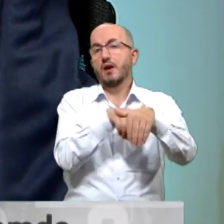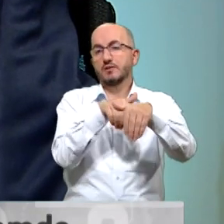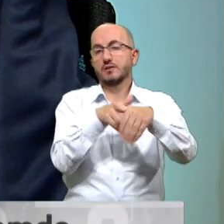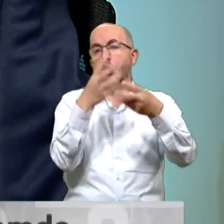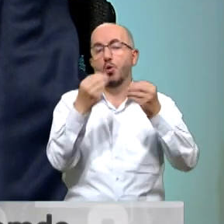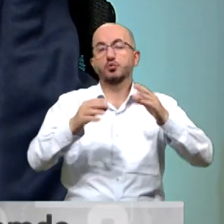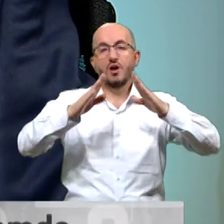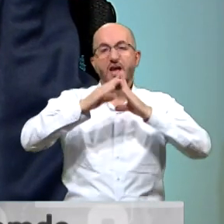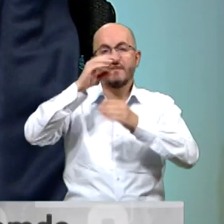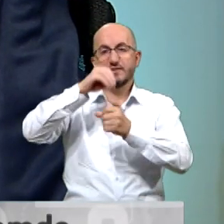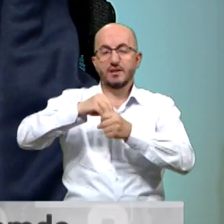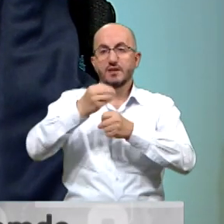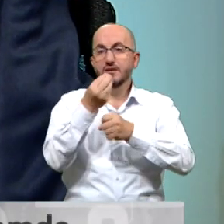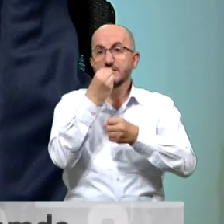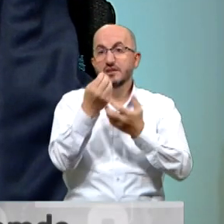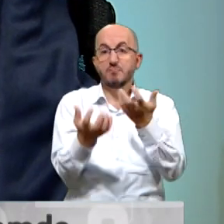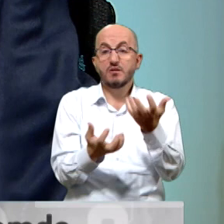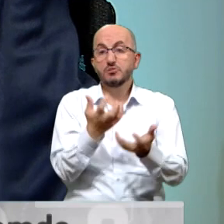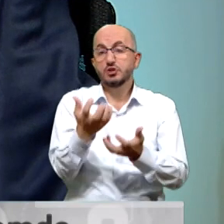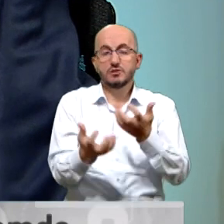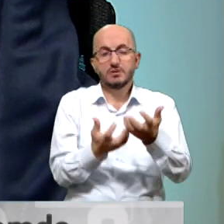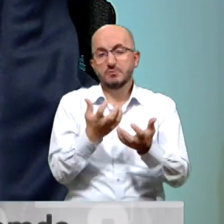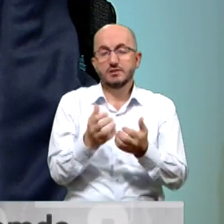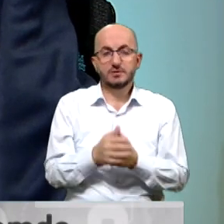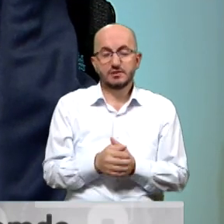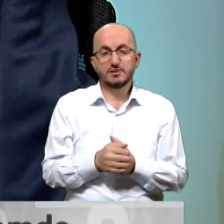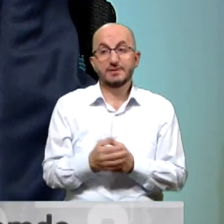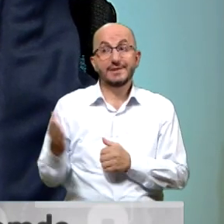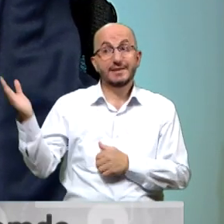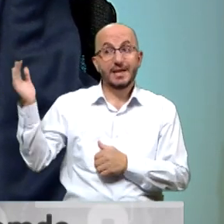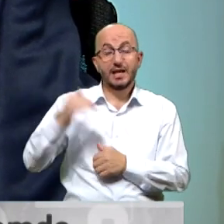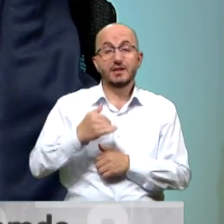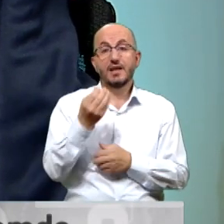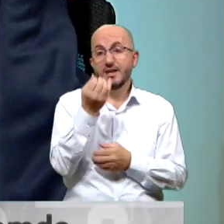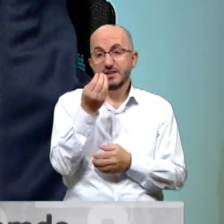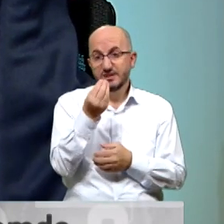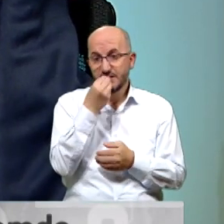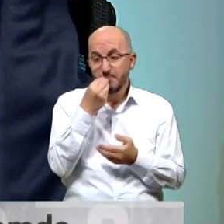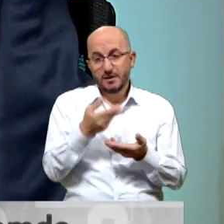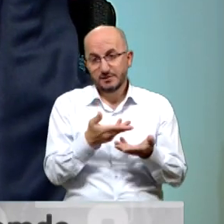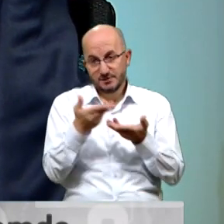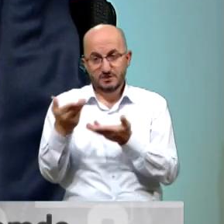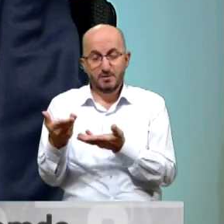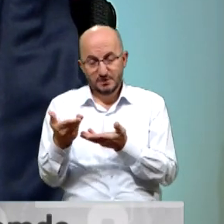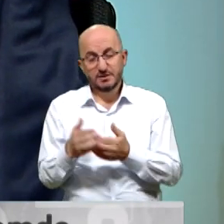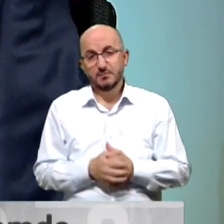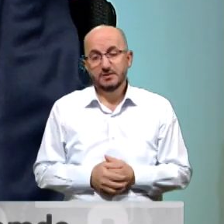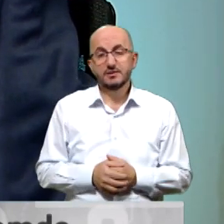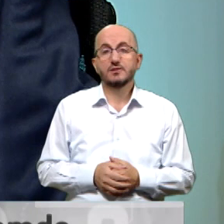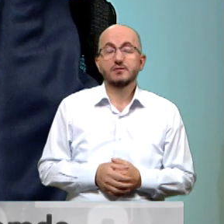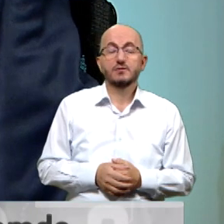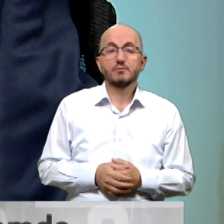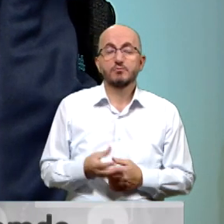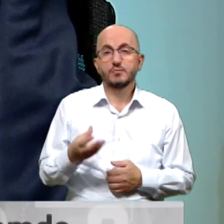olduğu evde yemek pişirilmesi veya işte gelenlere ziyafet yemek verilmesi aslında